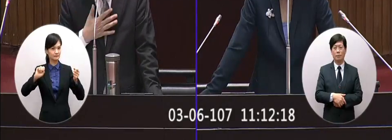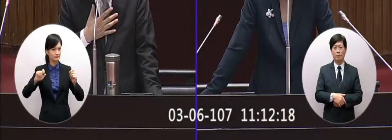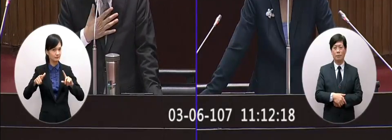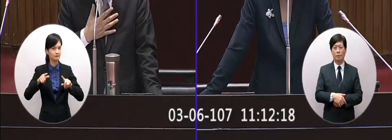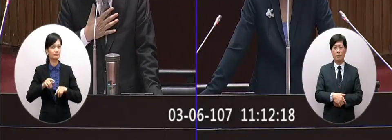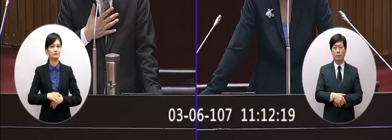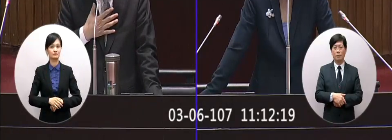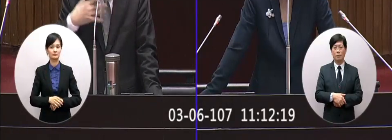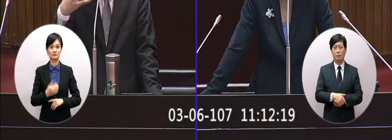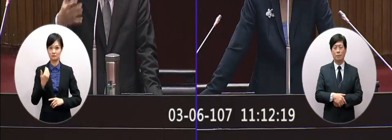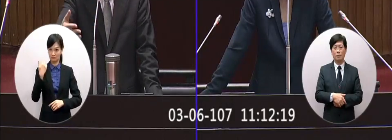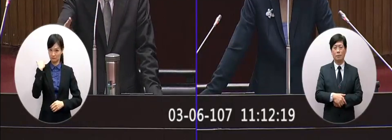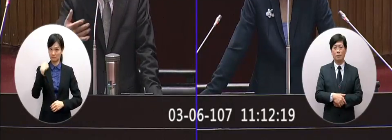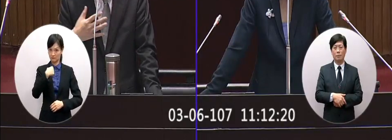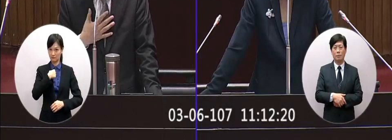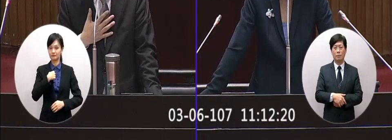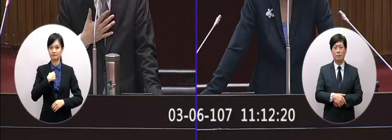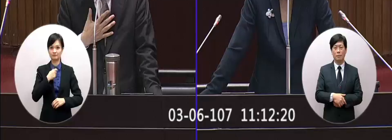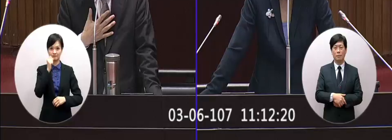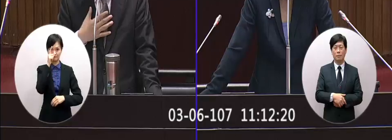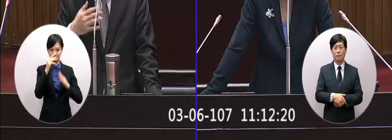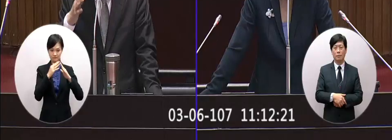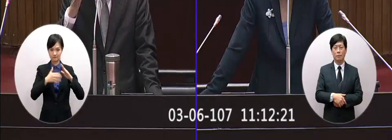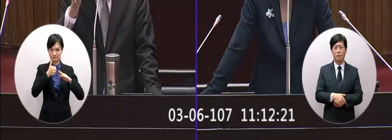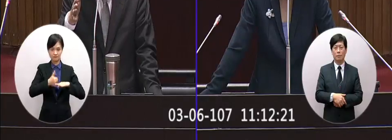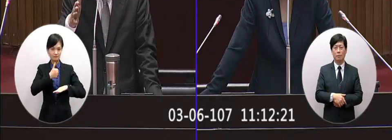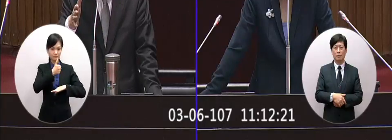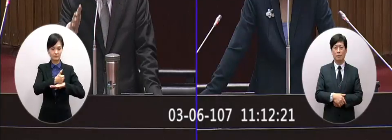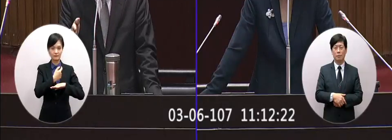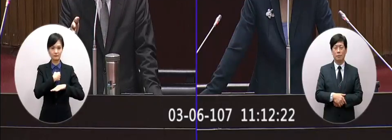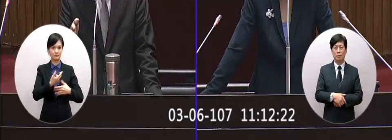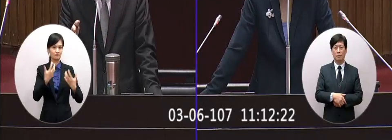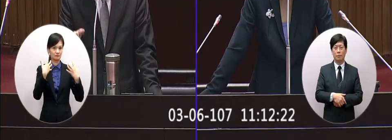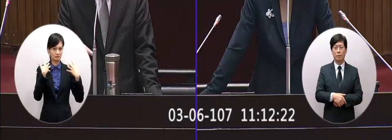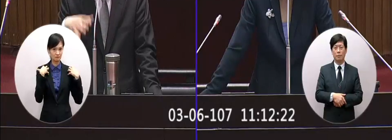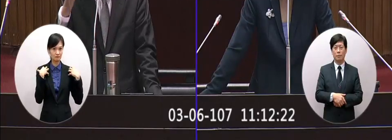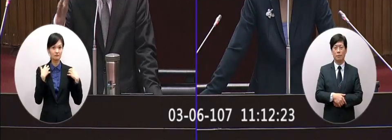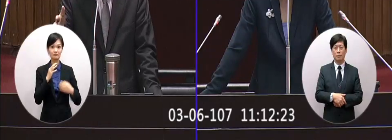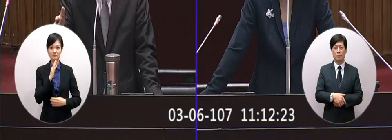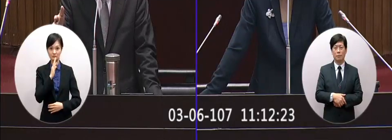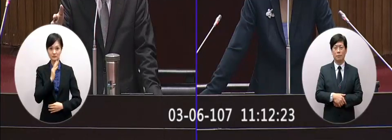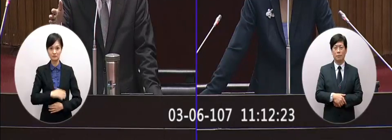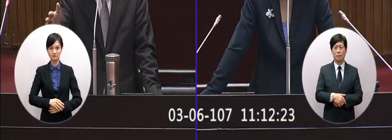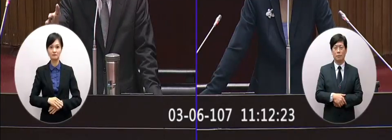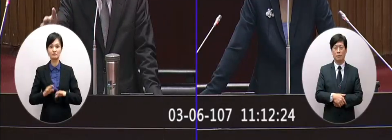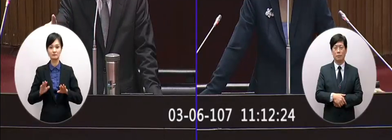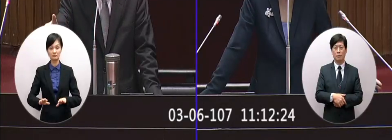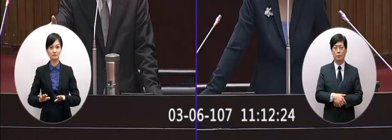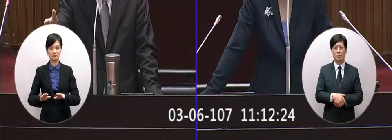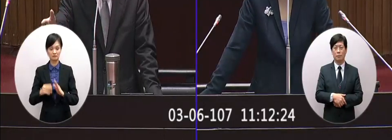时我当台南市长，我就把它一肩扛起来。那在这个泼漆的事件上面，我们也看到